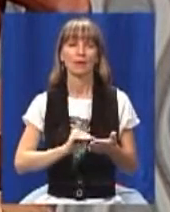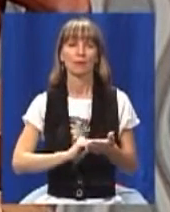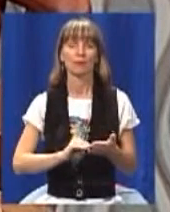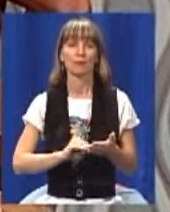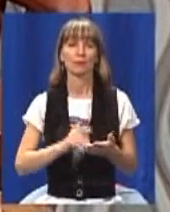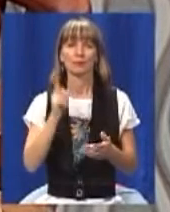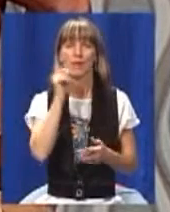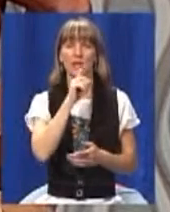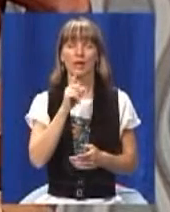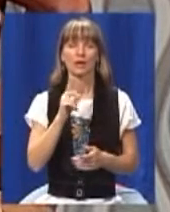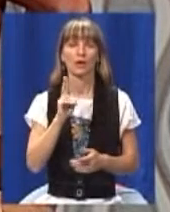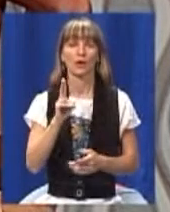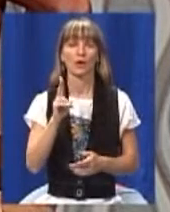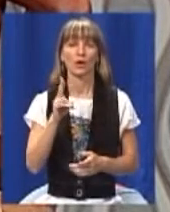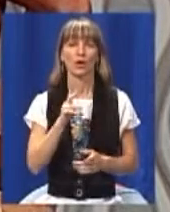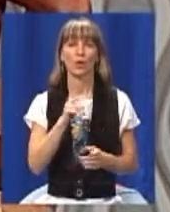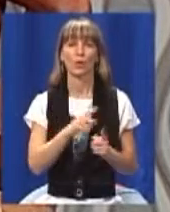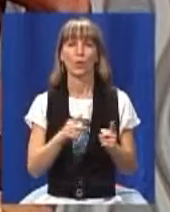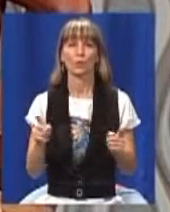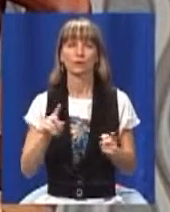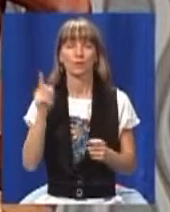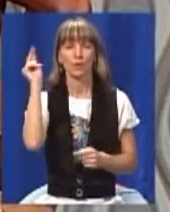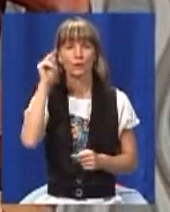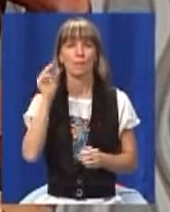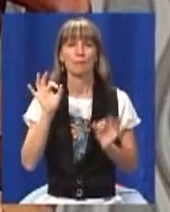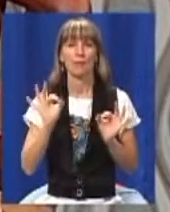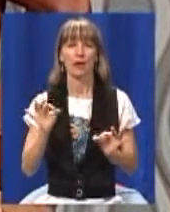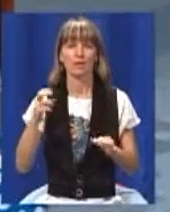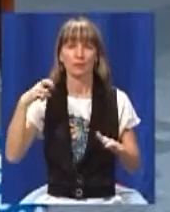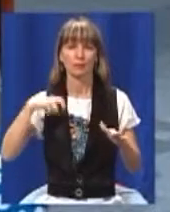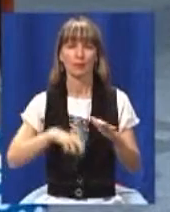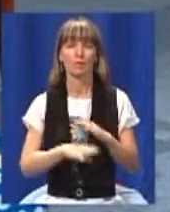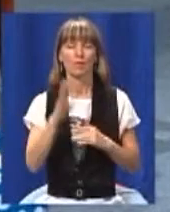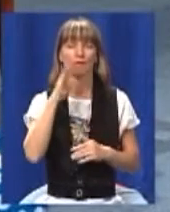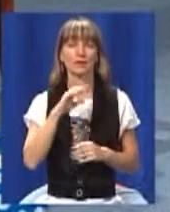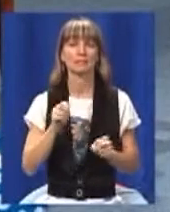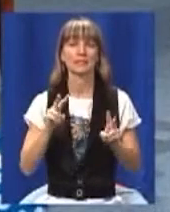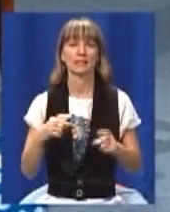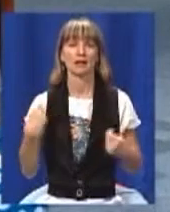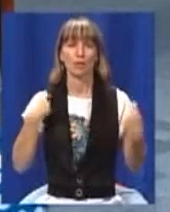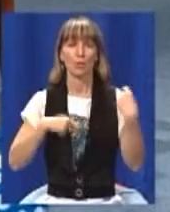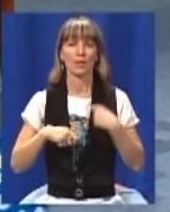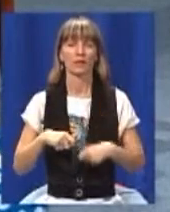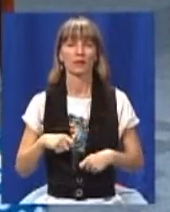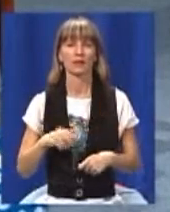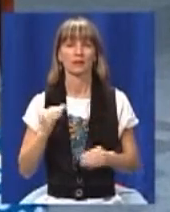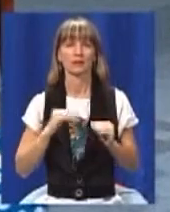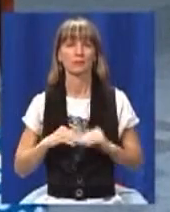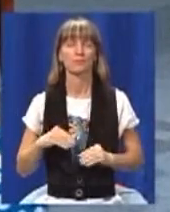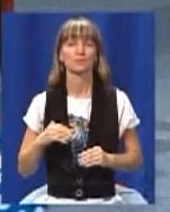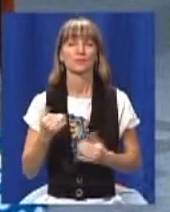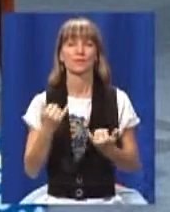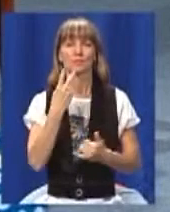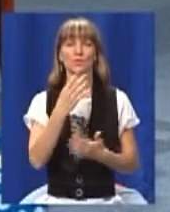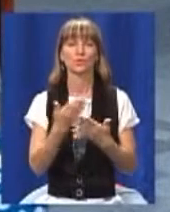різні курси, щоб навчитися правильно пірнати під воду з спеціальним обладнанням. А давайте зараз